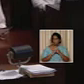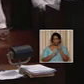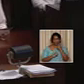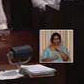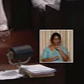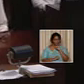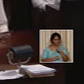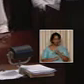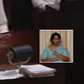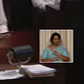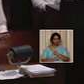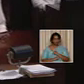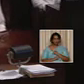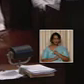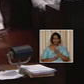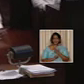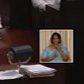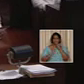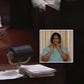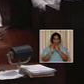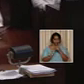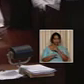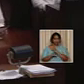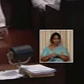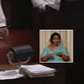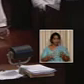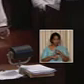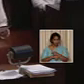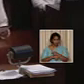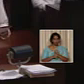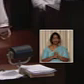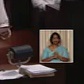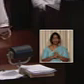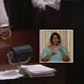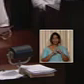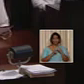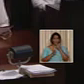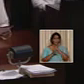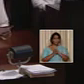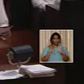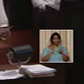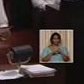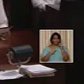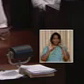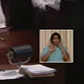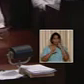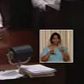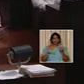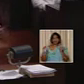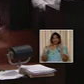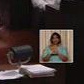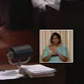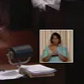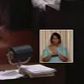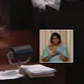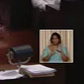කැමති. යටාලතිස්ස ප්‍රාථමික විද්‍යාලයේ සිසු දූ දරුවන් දෙබරව ජාතික පාසලේ 6 වෙනි ශ්‍රේණියට ඇතුළත් කර ගැනීමේදී